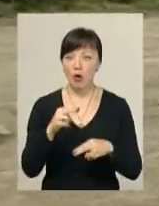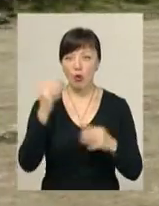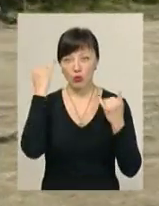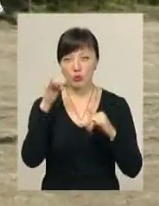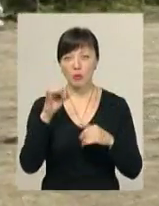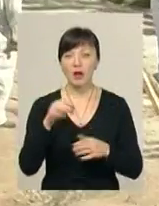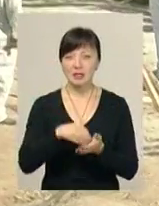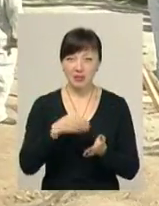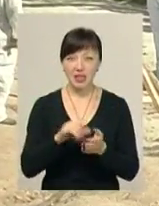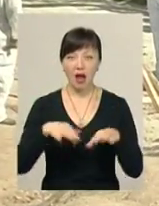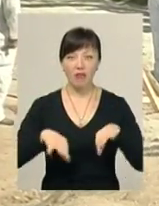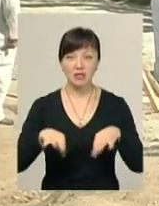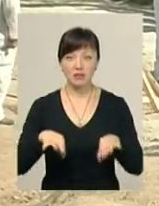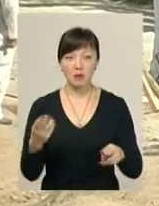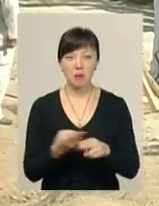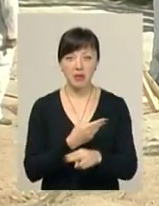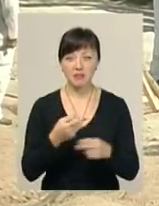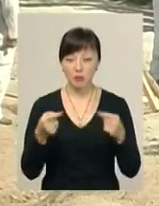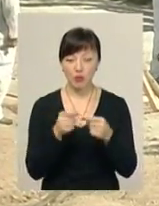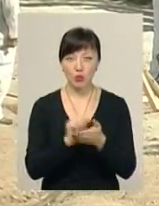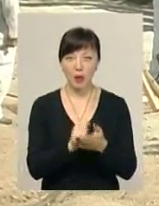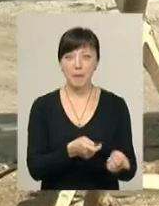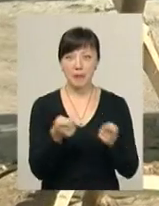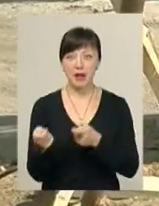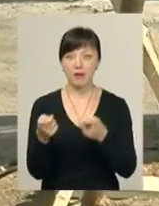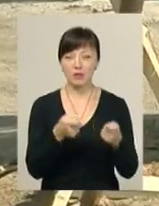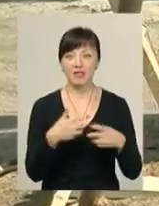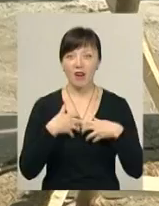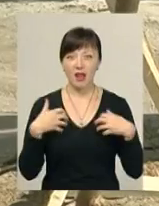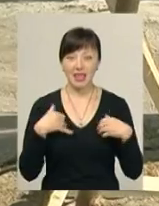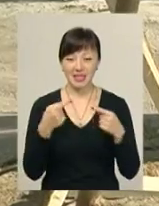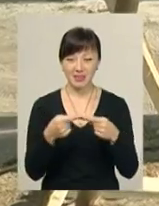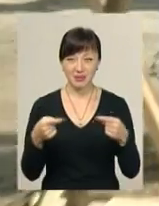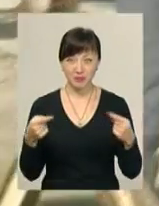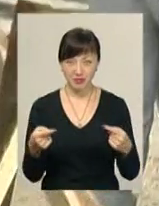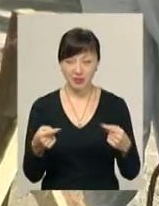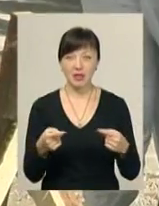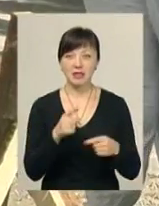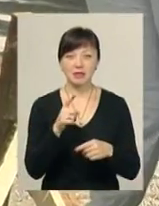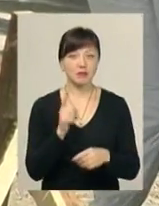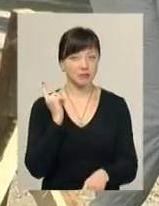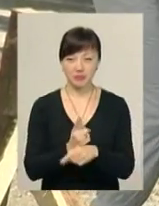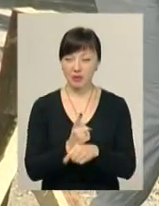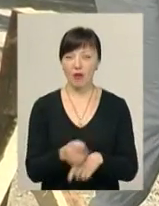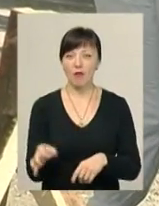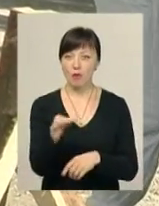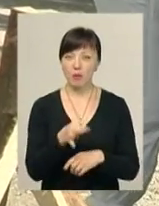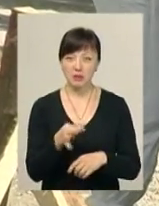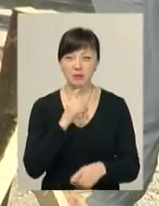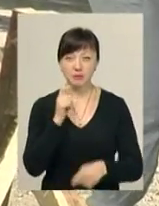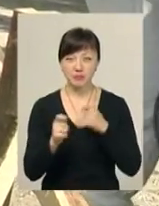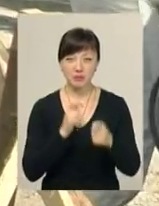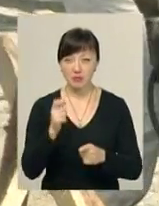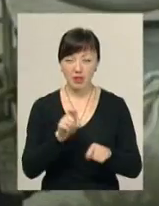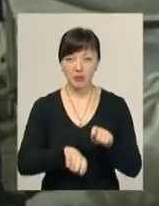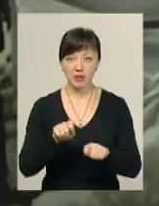а й автівки, бо без відповідних документів перевозити тварин та продукцію тваринного походження зась. А ще в області прискіпливіше